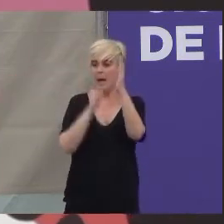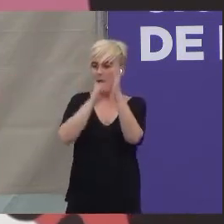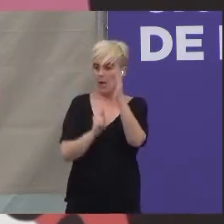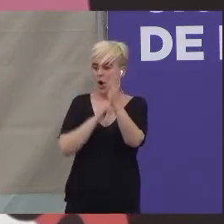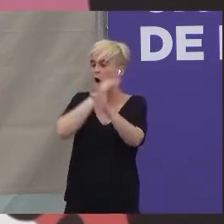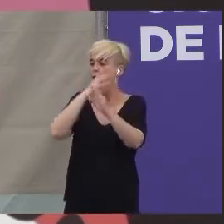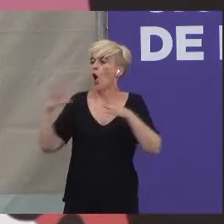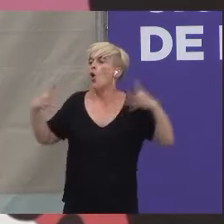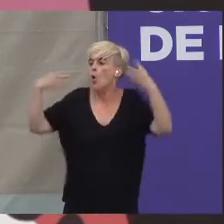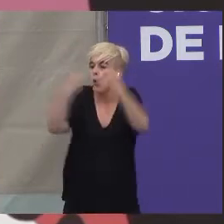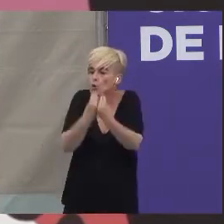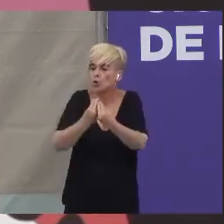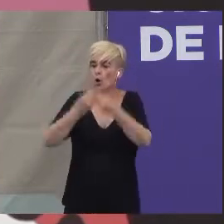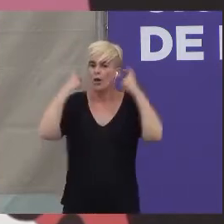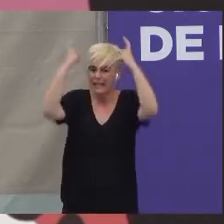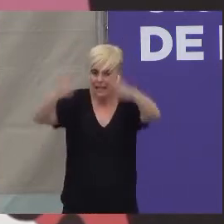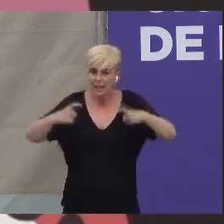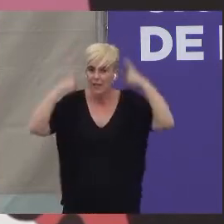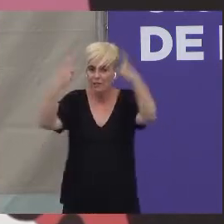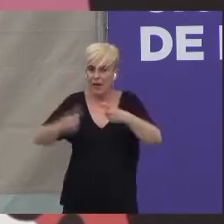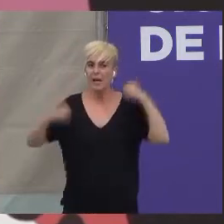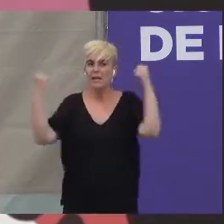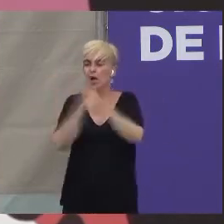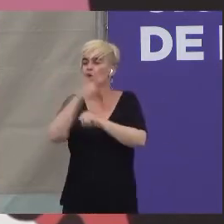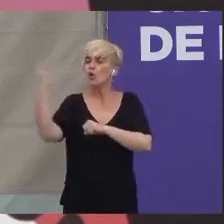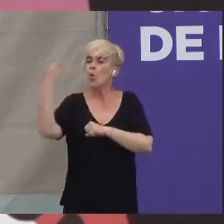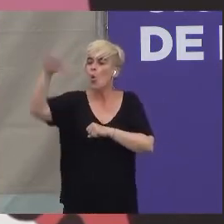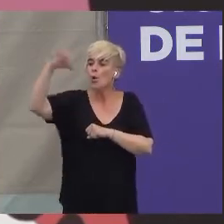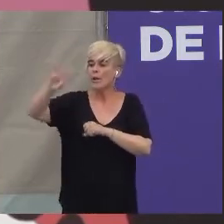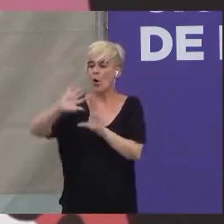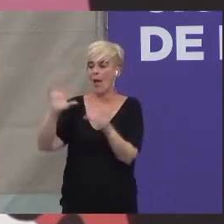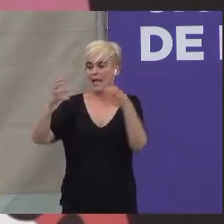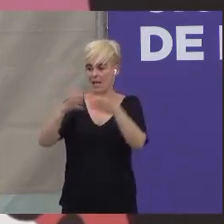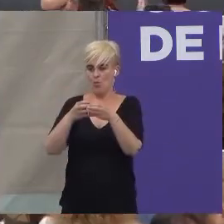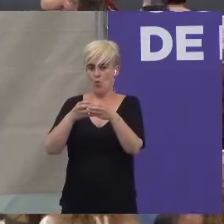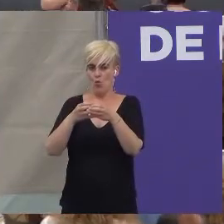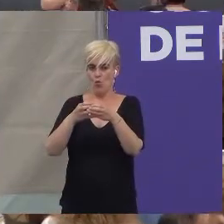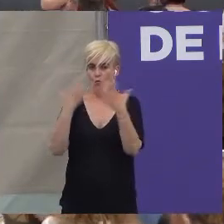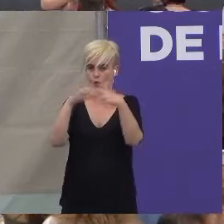totes juntes. Això hem de funcionar com un sol equip.